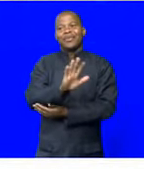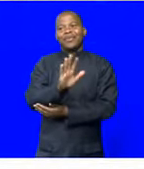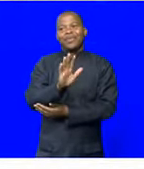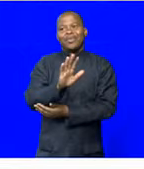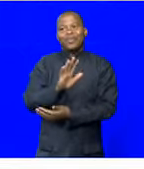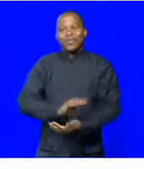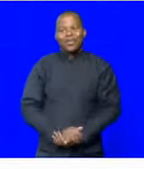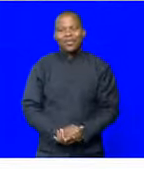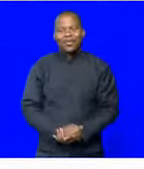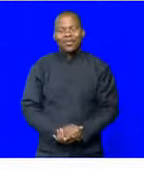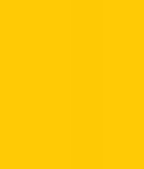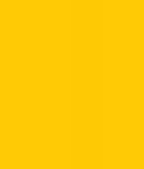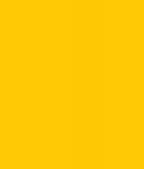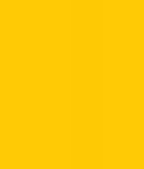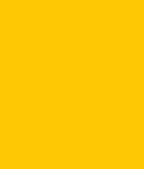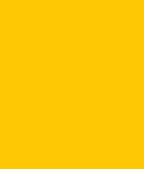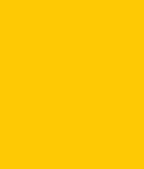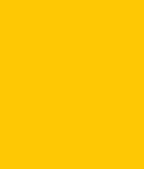bakho abebuhle usale kahle